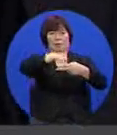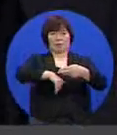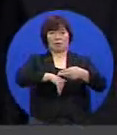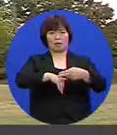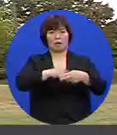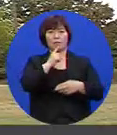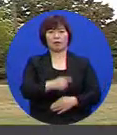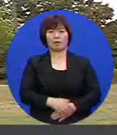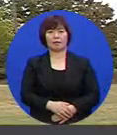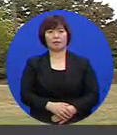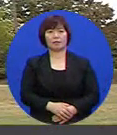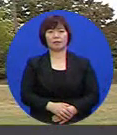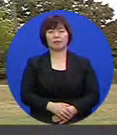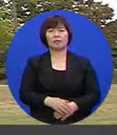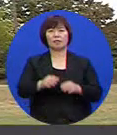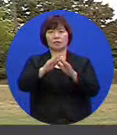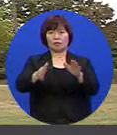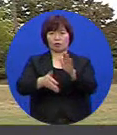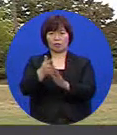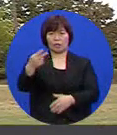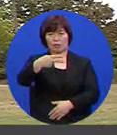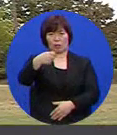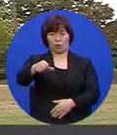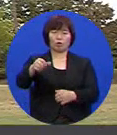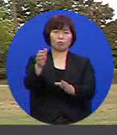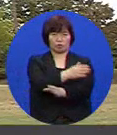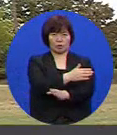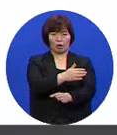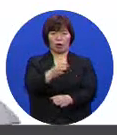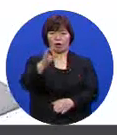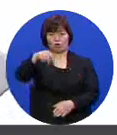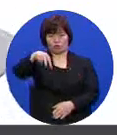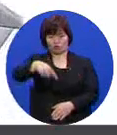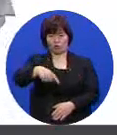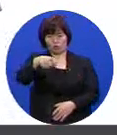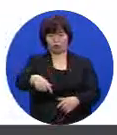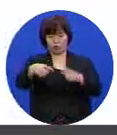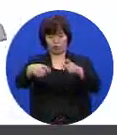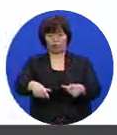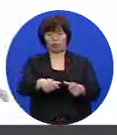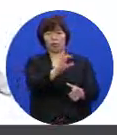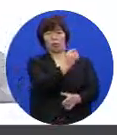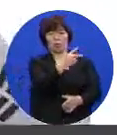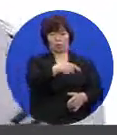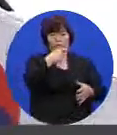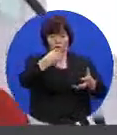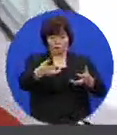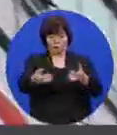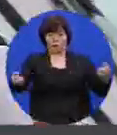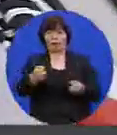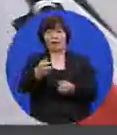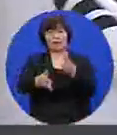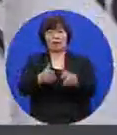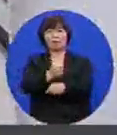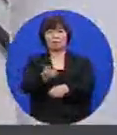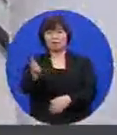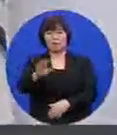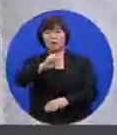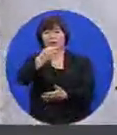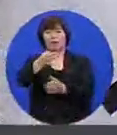벽을 넘어서 하천으로 유입된 겁니다. 전주시는 2005년부터 우수와 오수관을 분리하는 사업을 진행하고 있지만